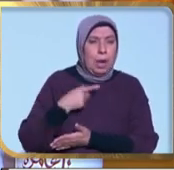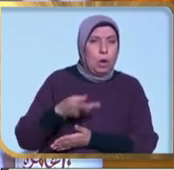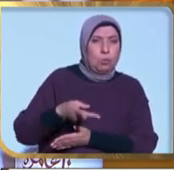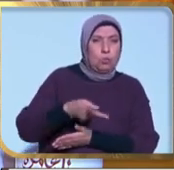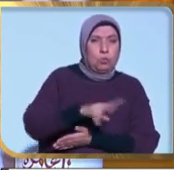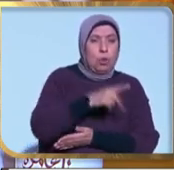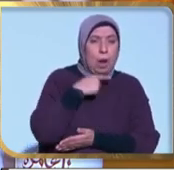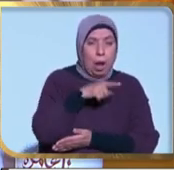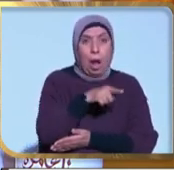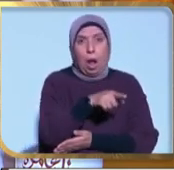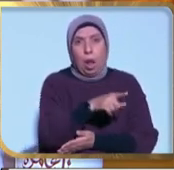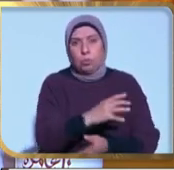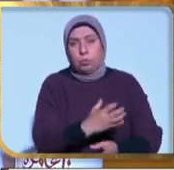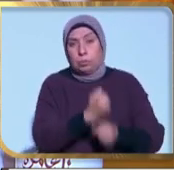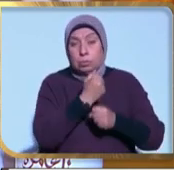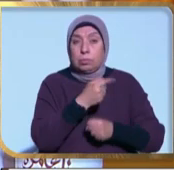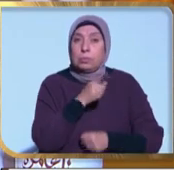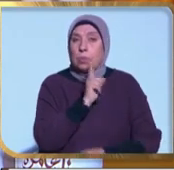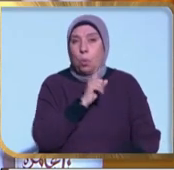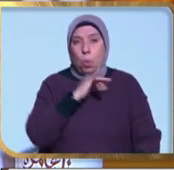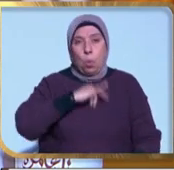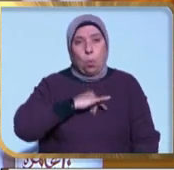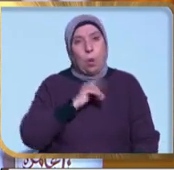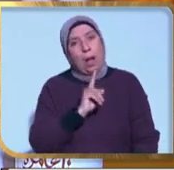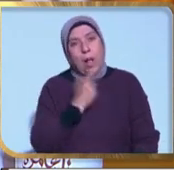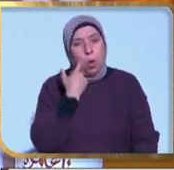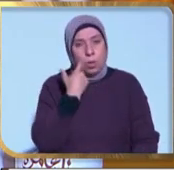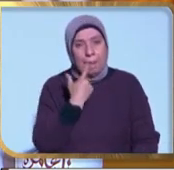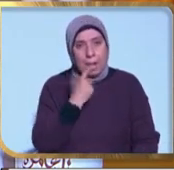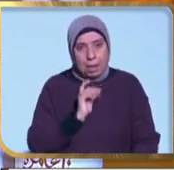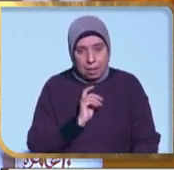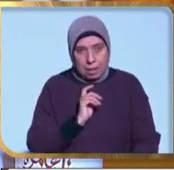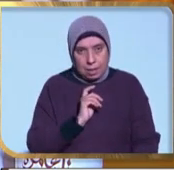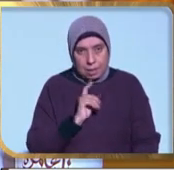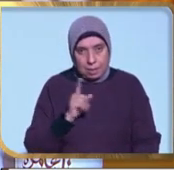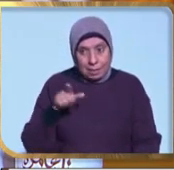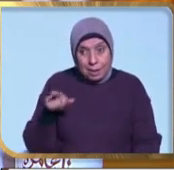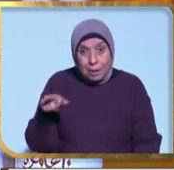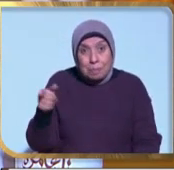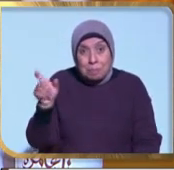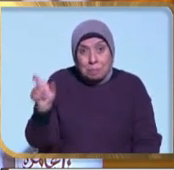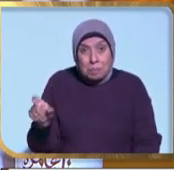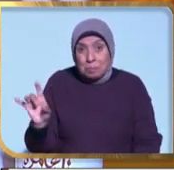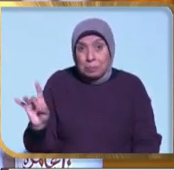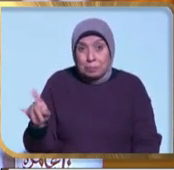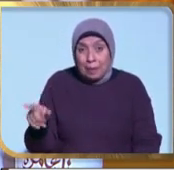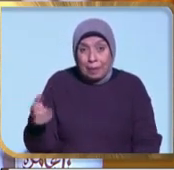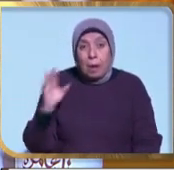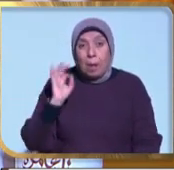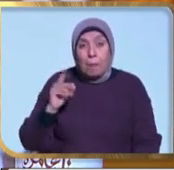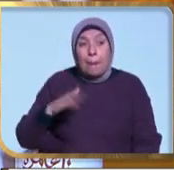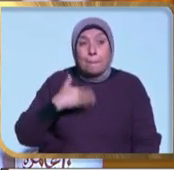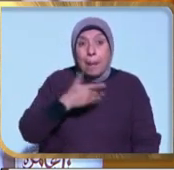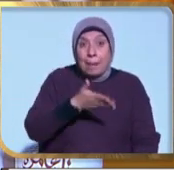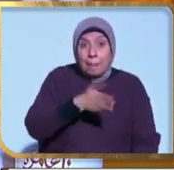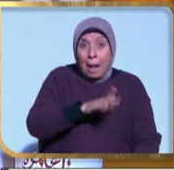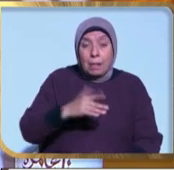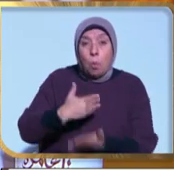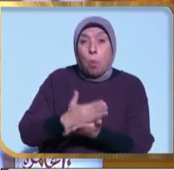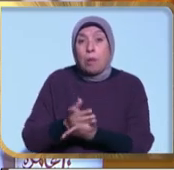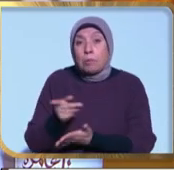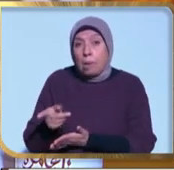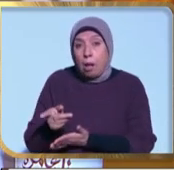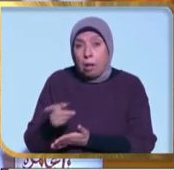بجانب انه لو اضيف لده برده ان انا عايزه ادي عطيه او هديه لحد من اولادي لسبب معتبر